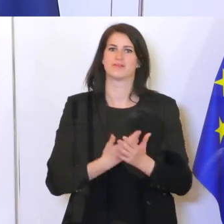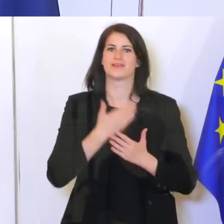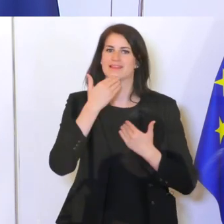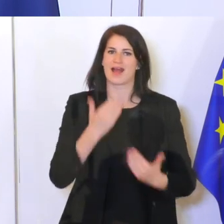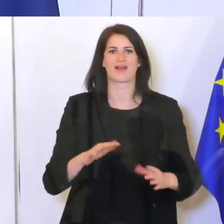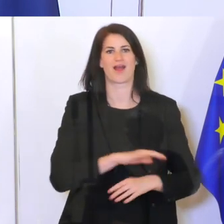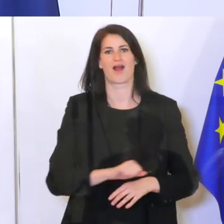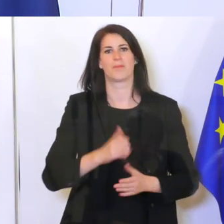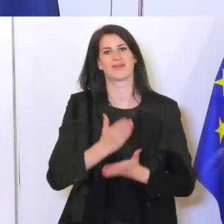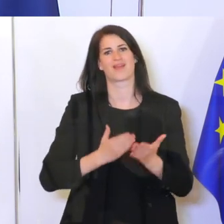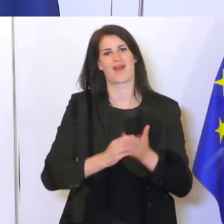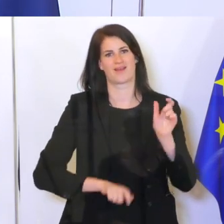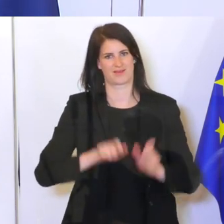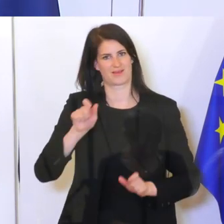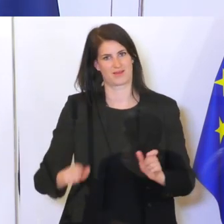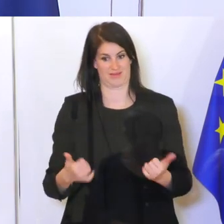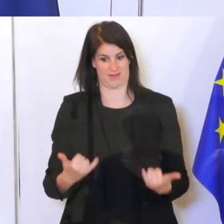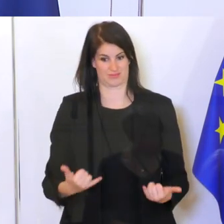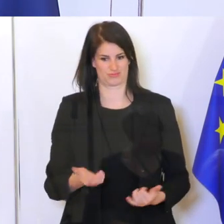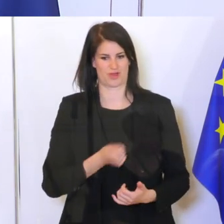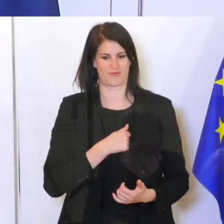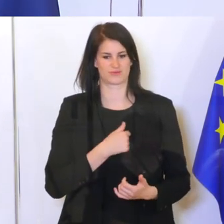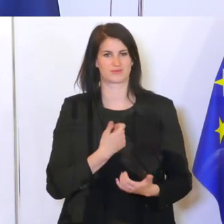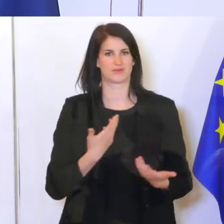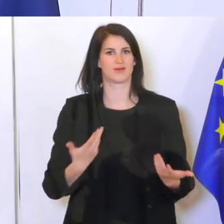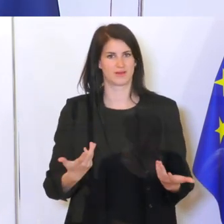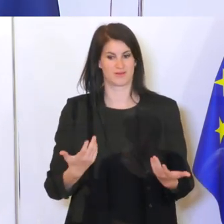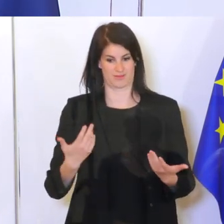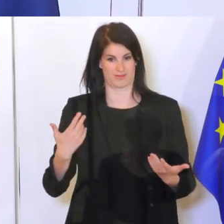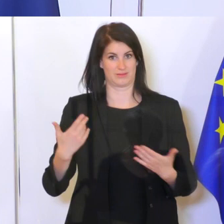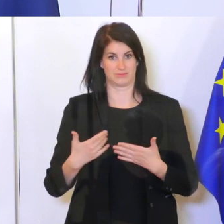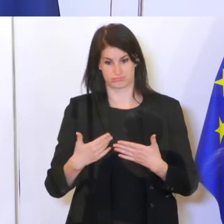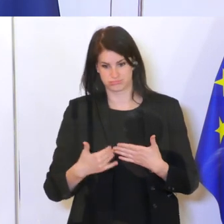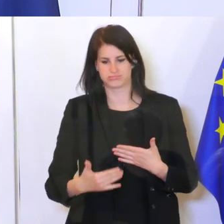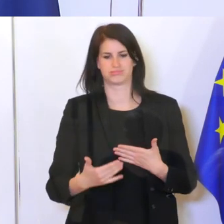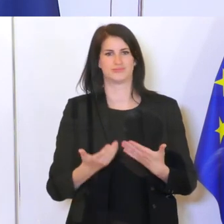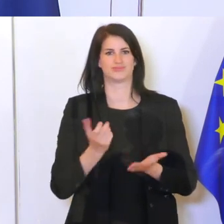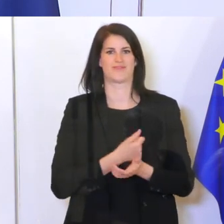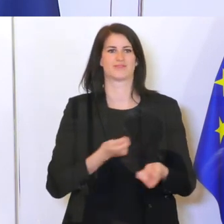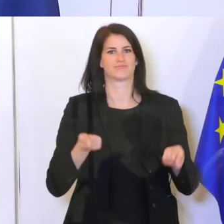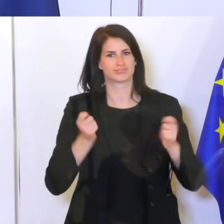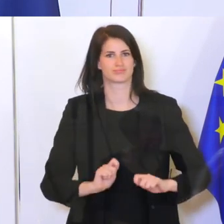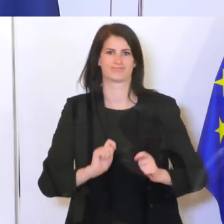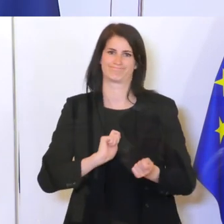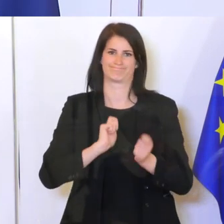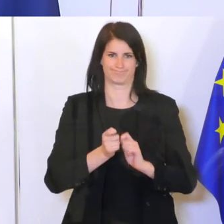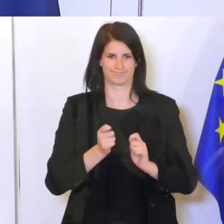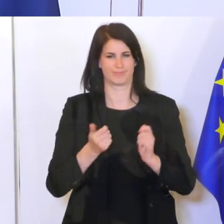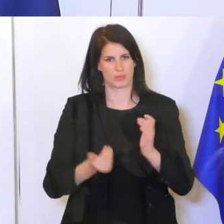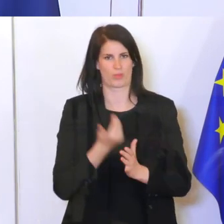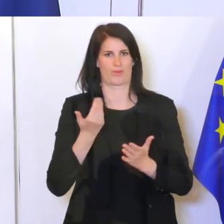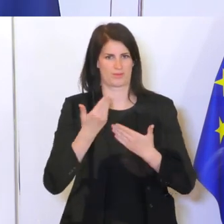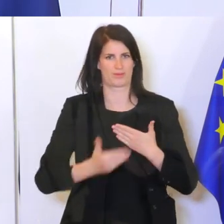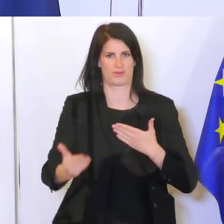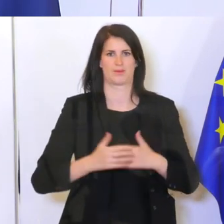daran, dass wir das so schnell jetzt in diesen Tagen abschließen können. Ich habe mich eben in den vergangenen